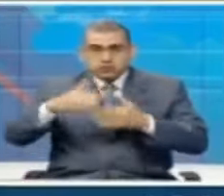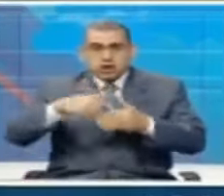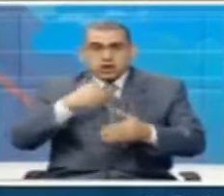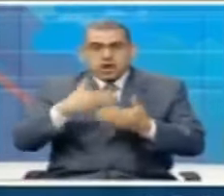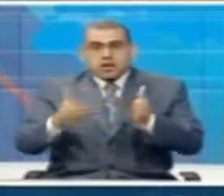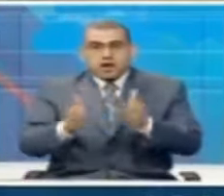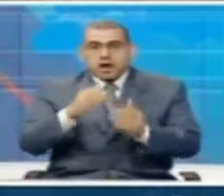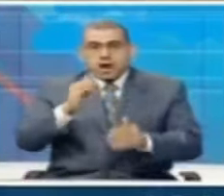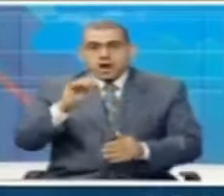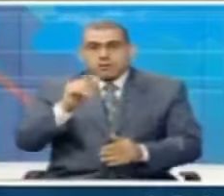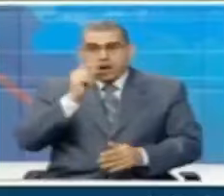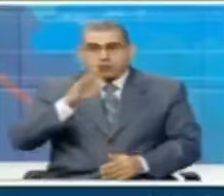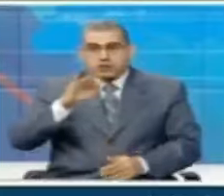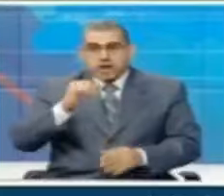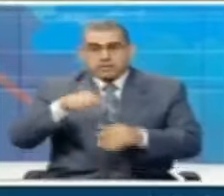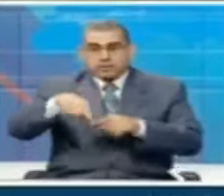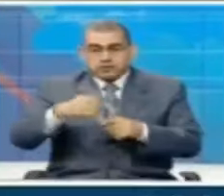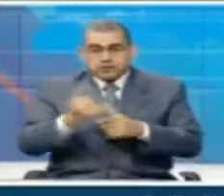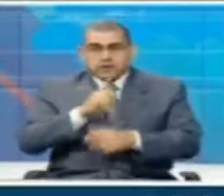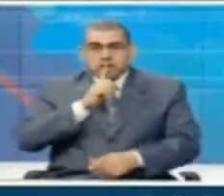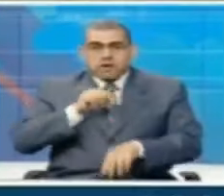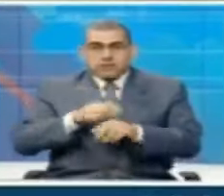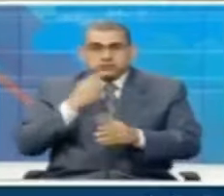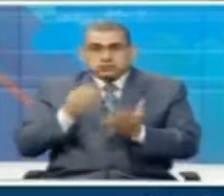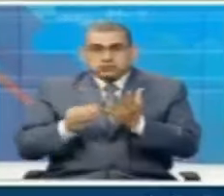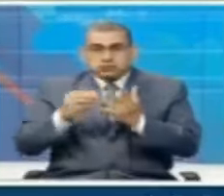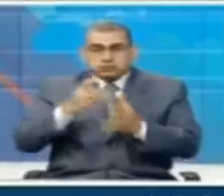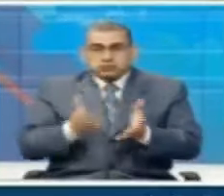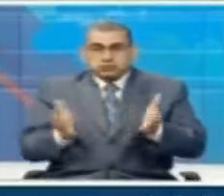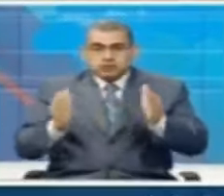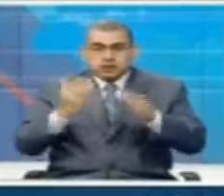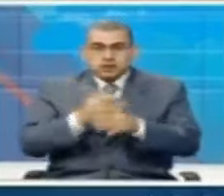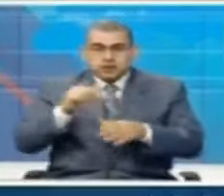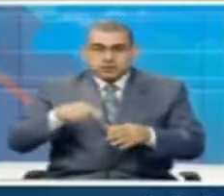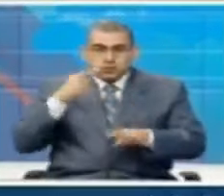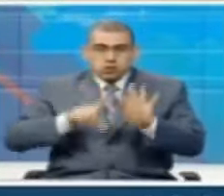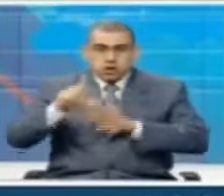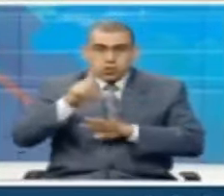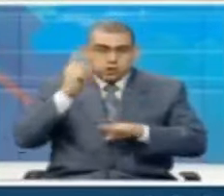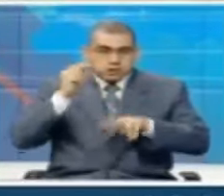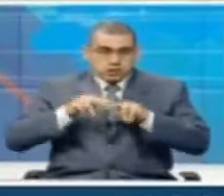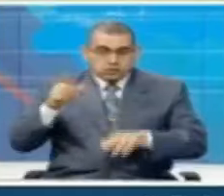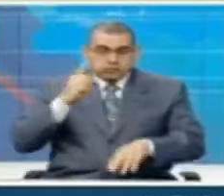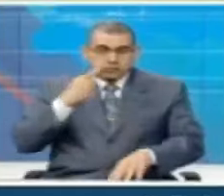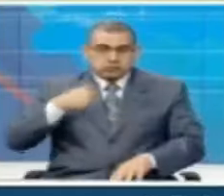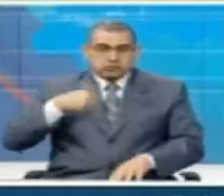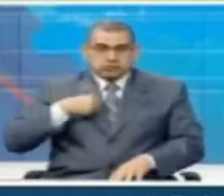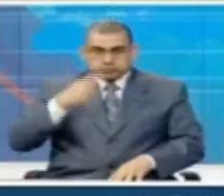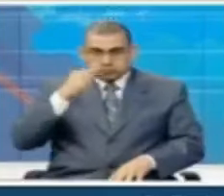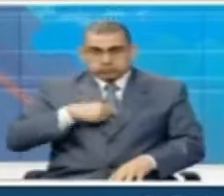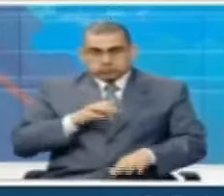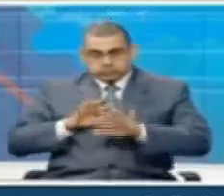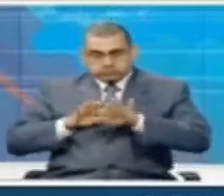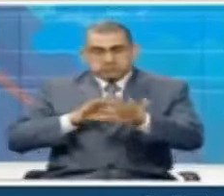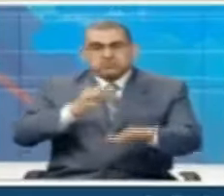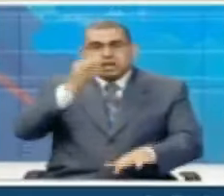سالم بجانب مدينة رفح. تأتي تلك الخطوات والتطورات على خلفية توعد رئيس الوزراء الإسرائيلي بنيامين